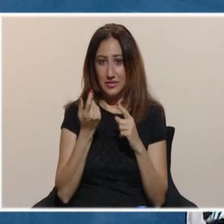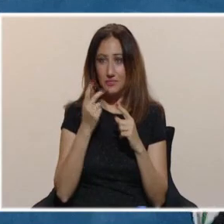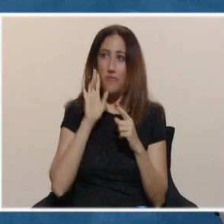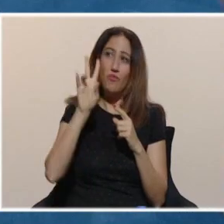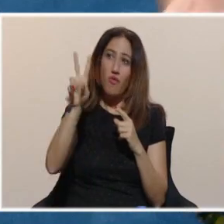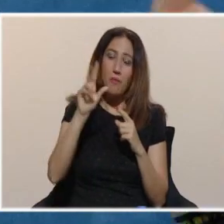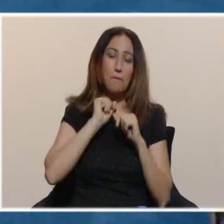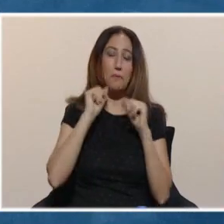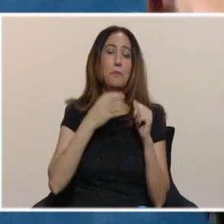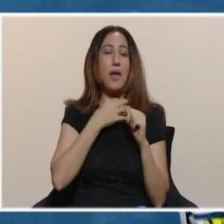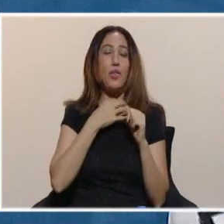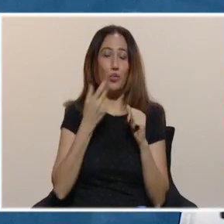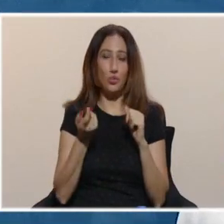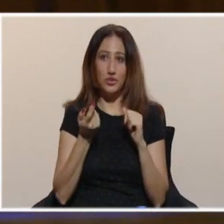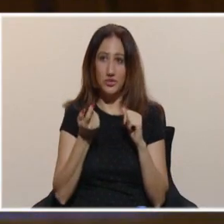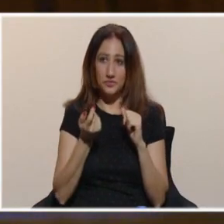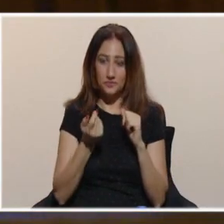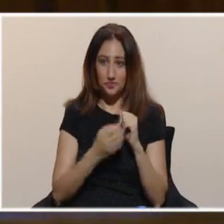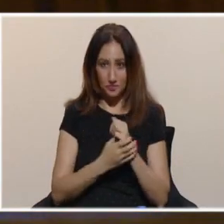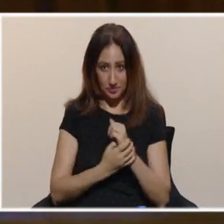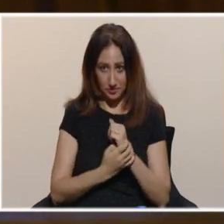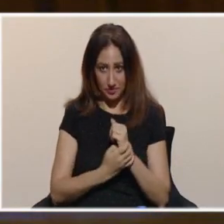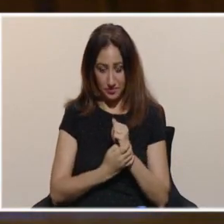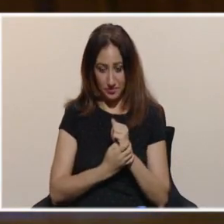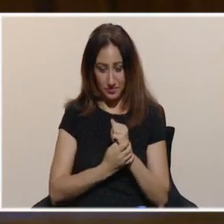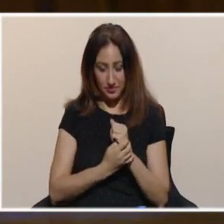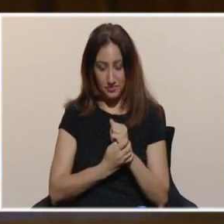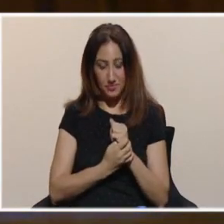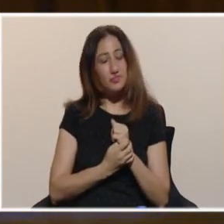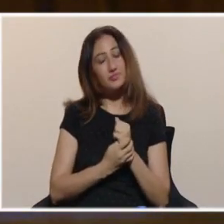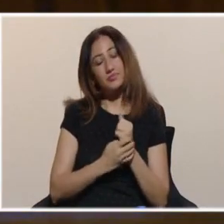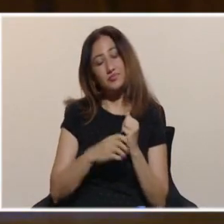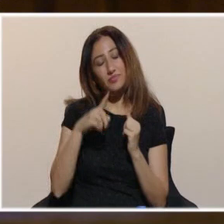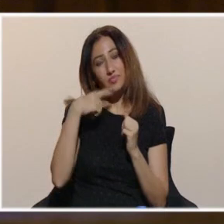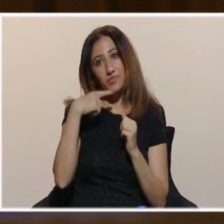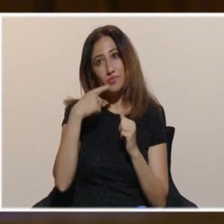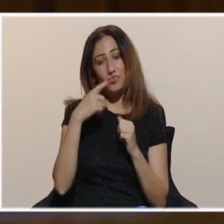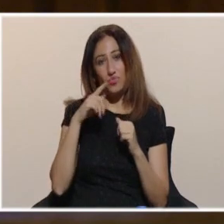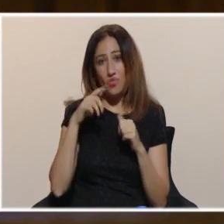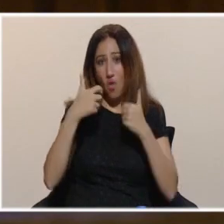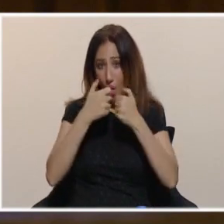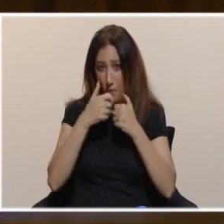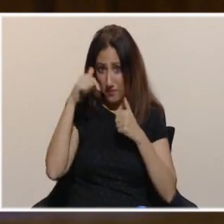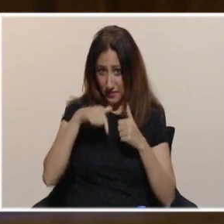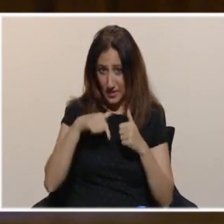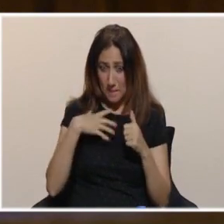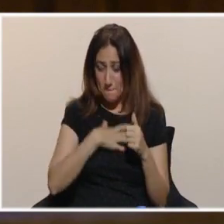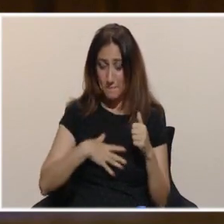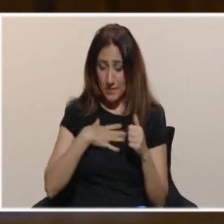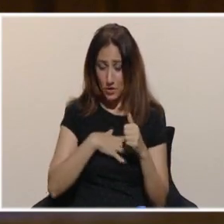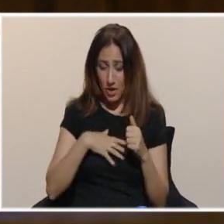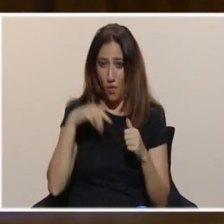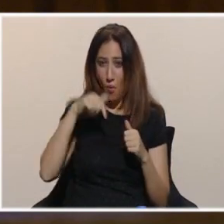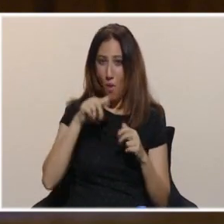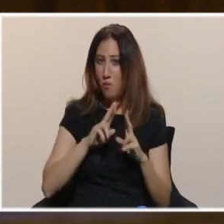كتير ما بيبقاش جميل خلاص. تفتكري ان احنا يعني في زمن لسه في حب وفي مشاعر، ولا